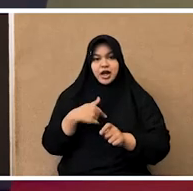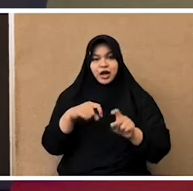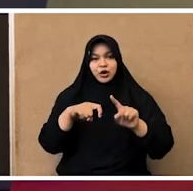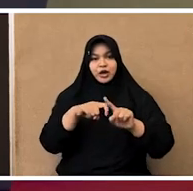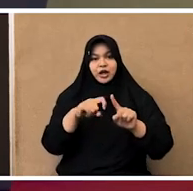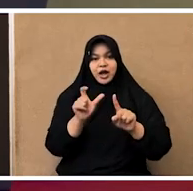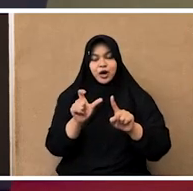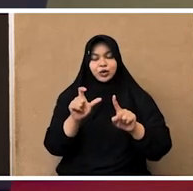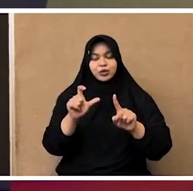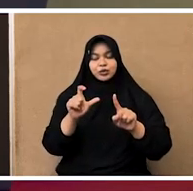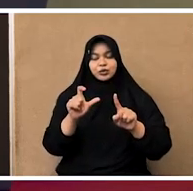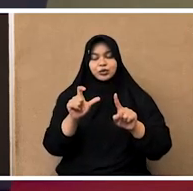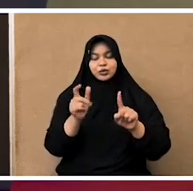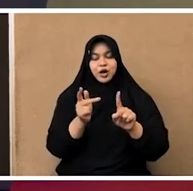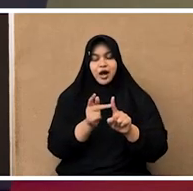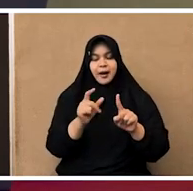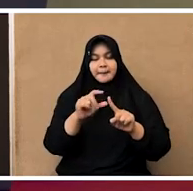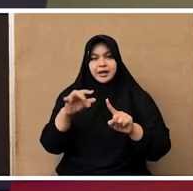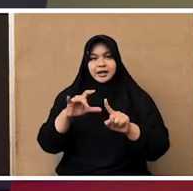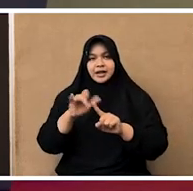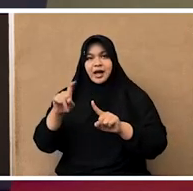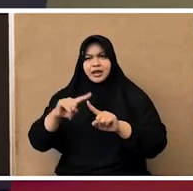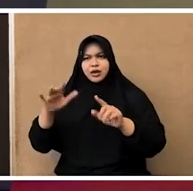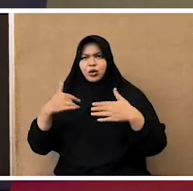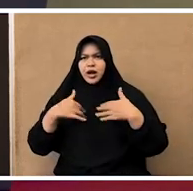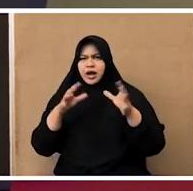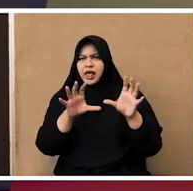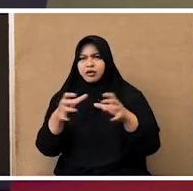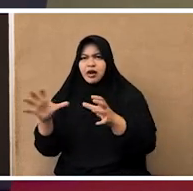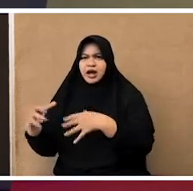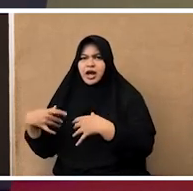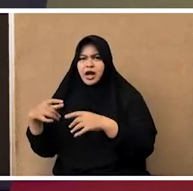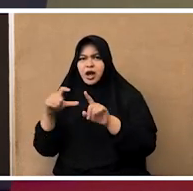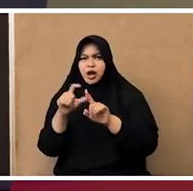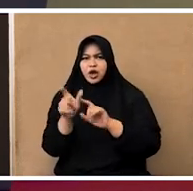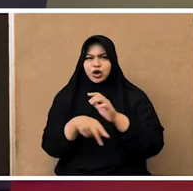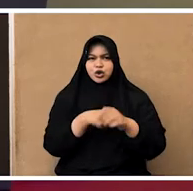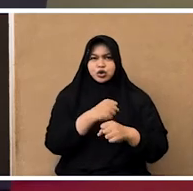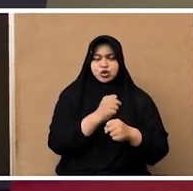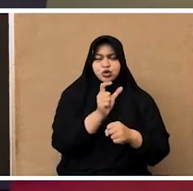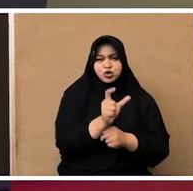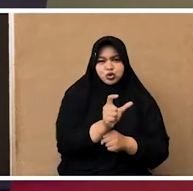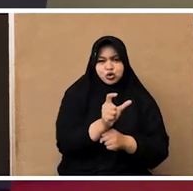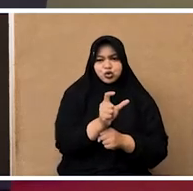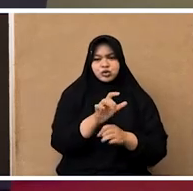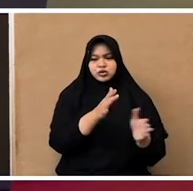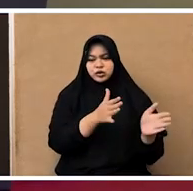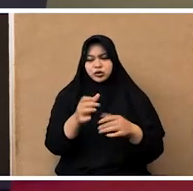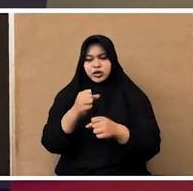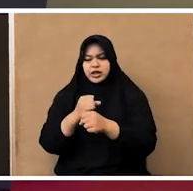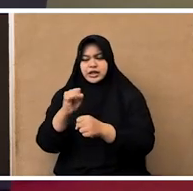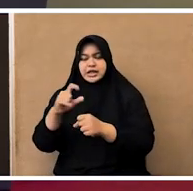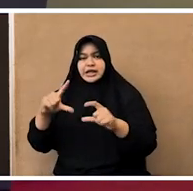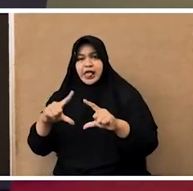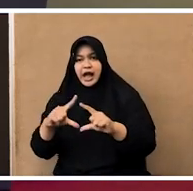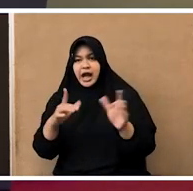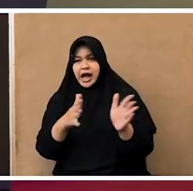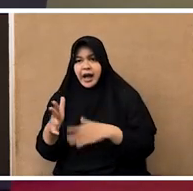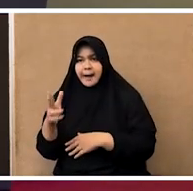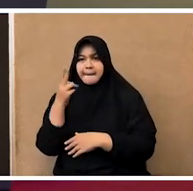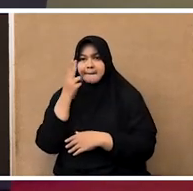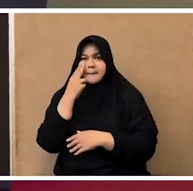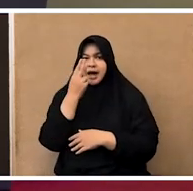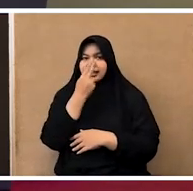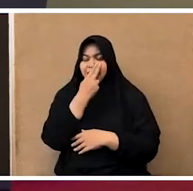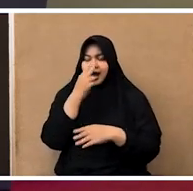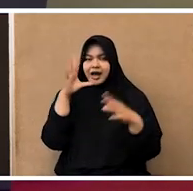beberapa klasifikasi ya dungu gila mata gelap dan bor dan boros gitu Nah kalau yang dungu gila dan mata